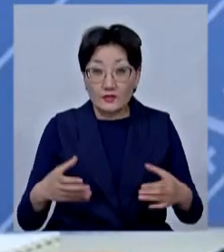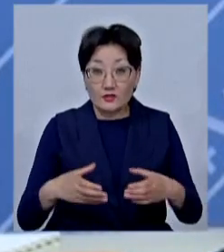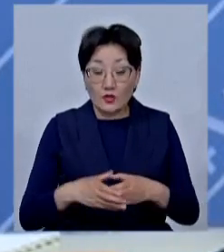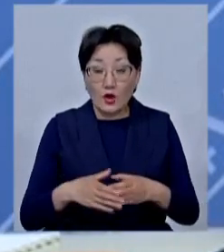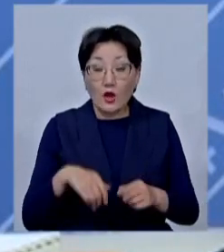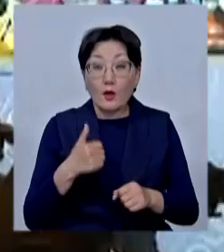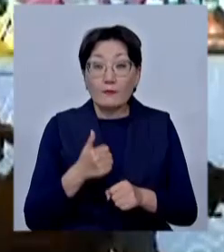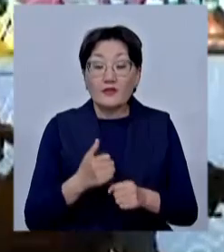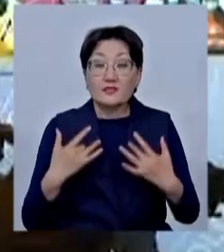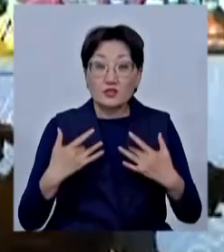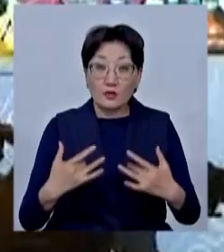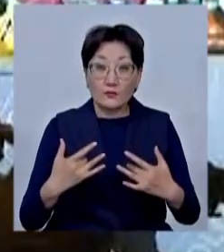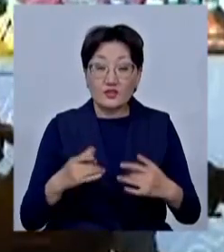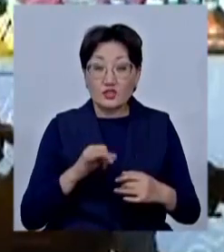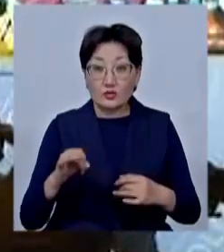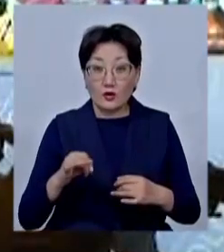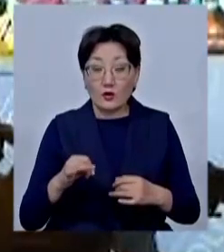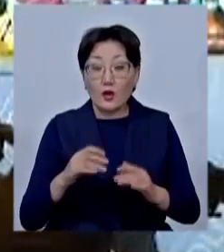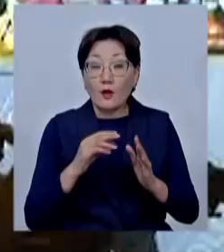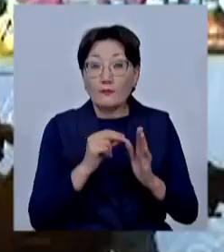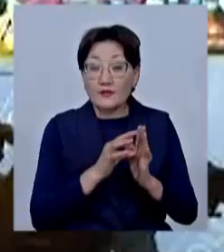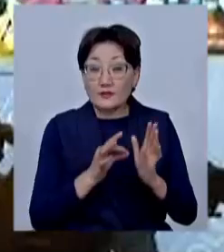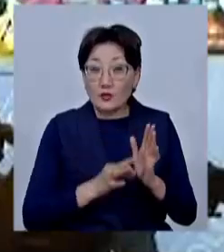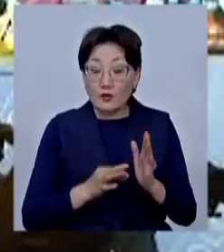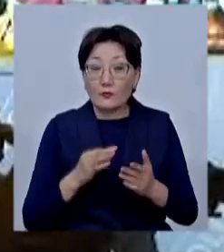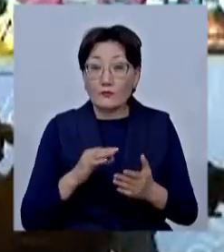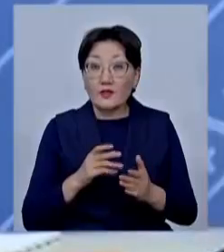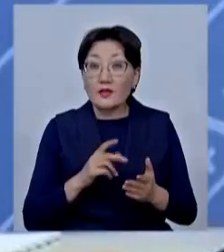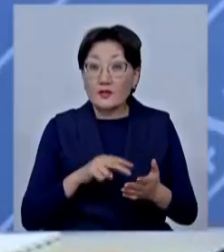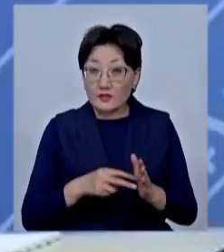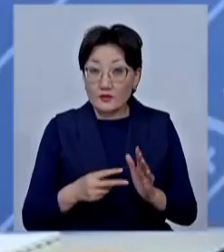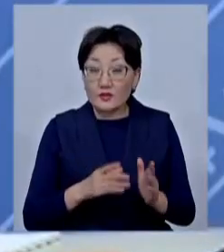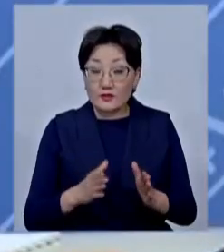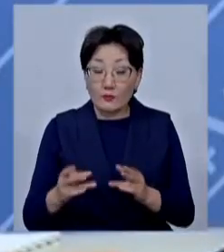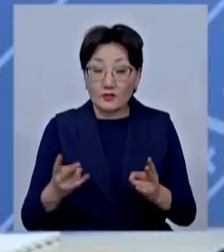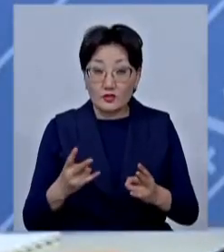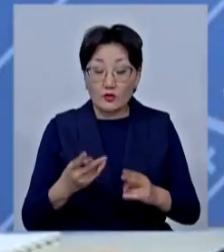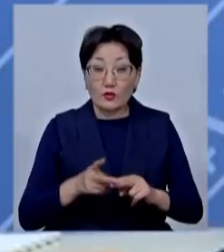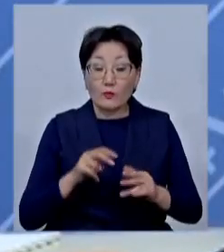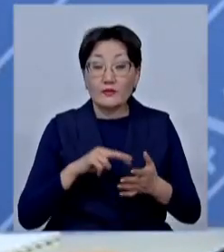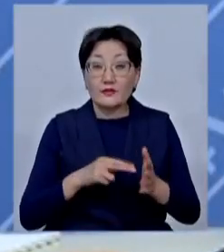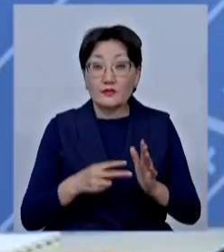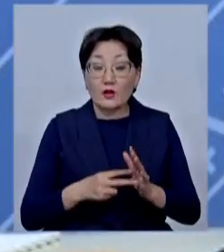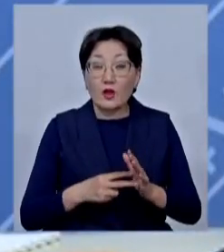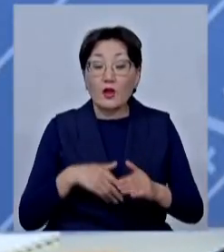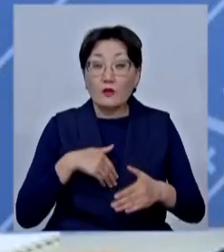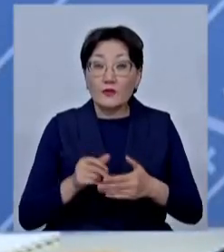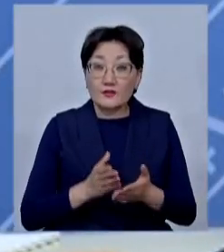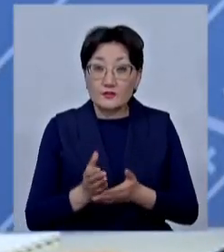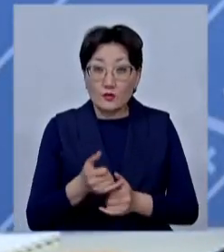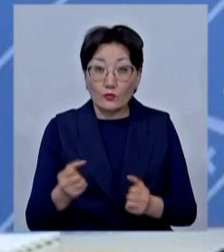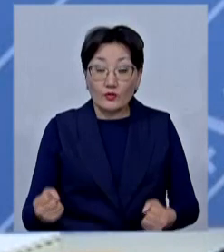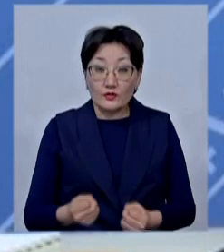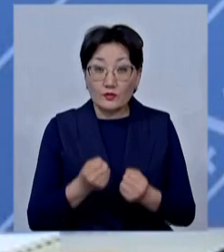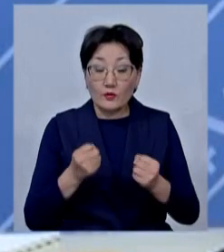ұйымдастырудың басты талаптары және ұстанымдарын айқындап алған жөн. Осы мақсатпен волонтерлік қызметті қолдаудың